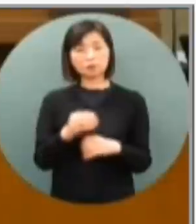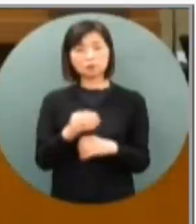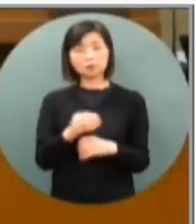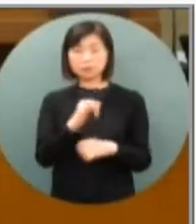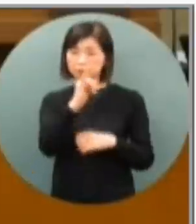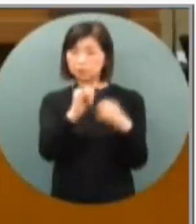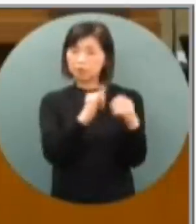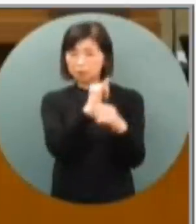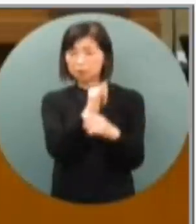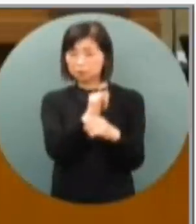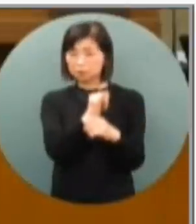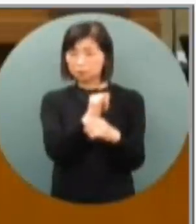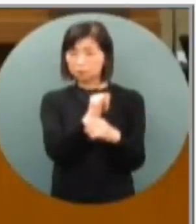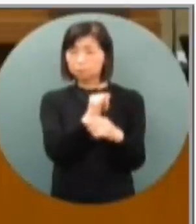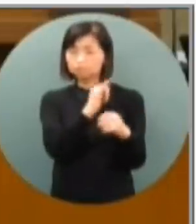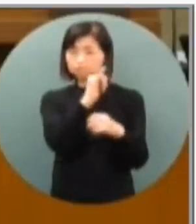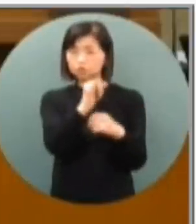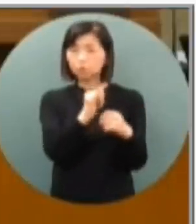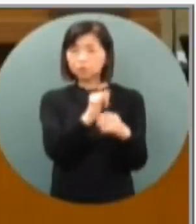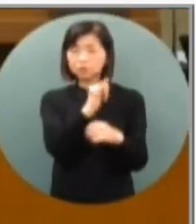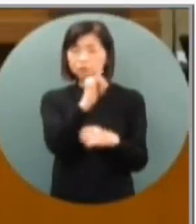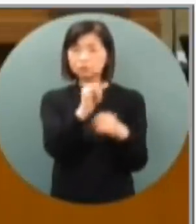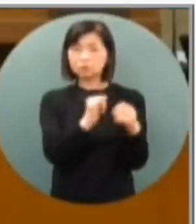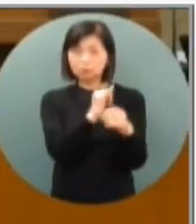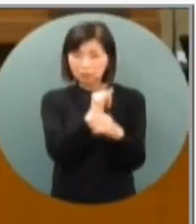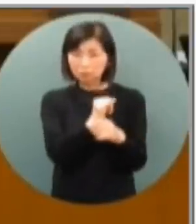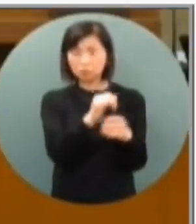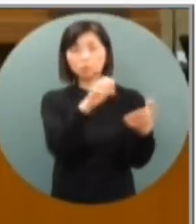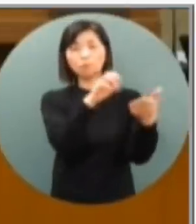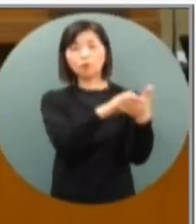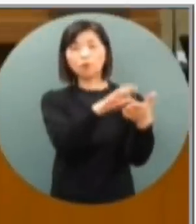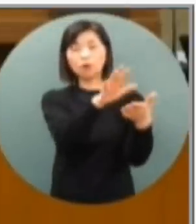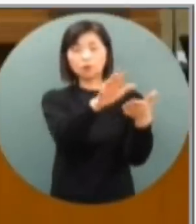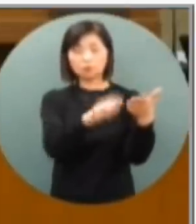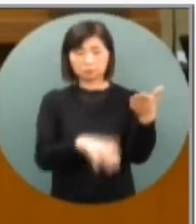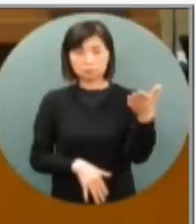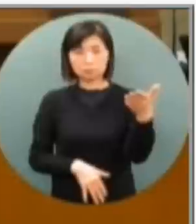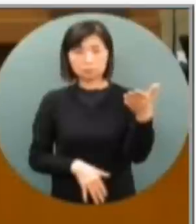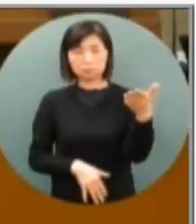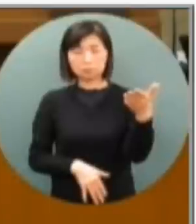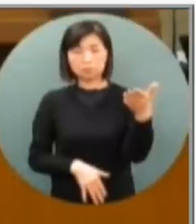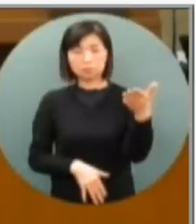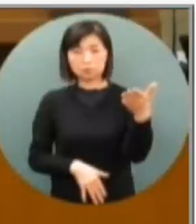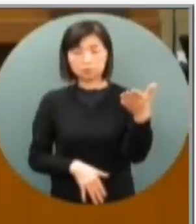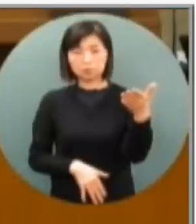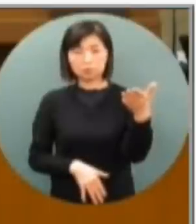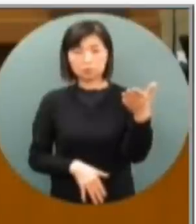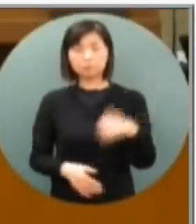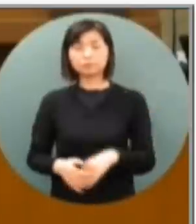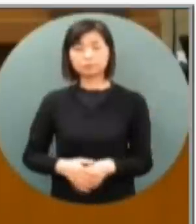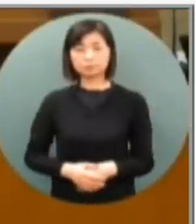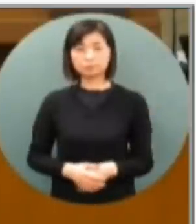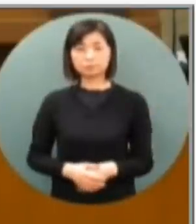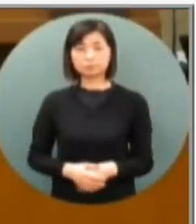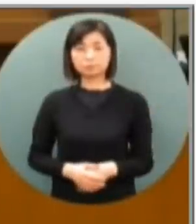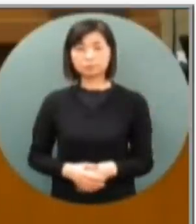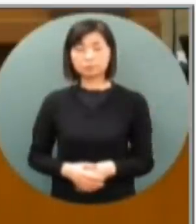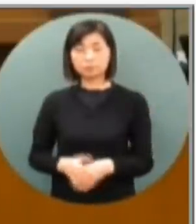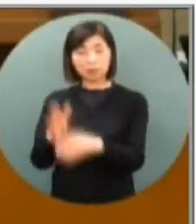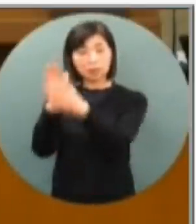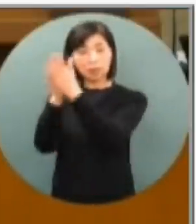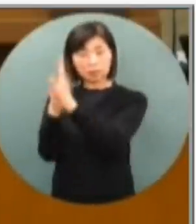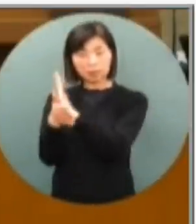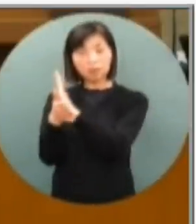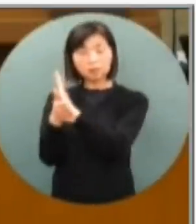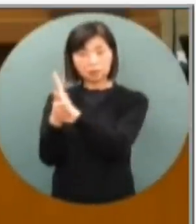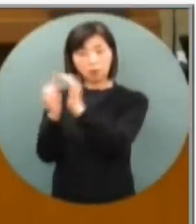調べてみると確かにそうでありですね、それでこれは法務当局の方に、我々も対策を